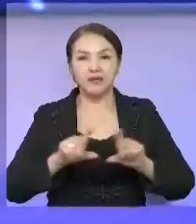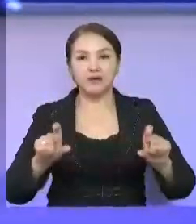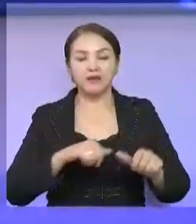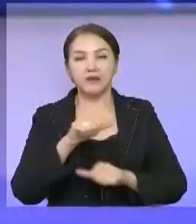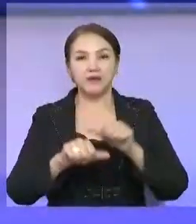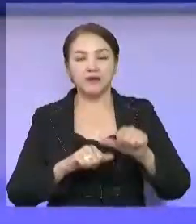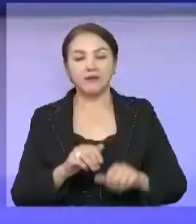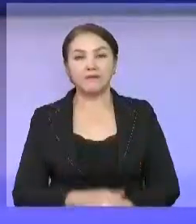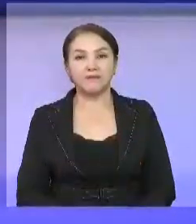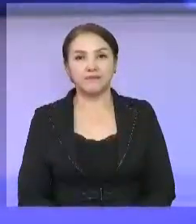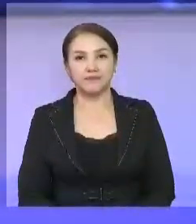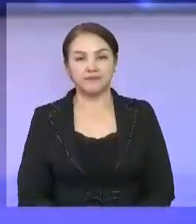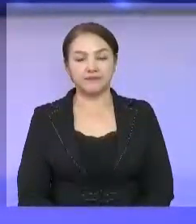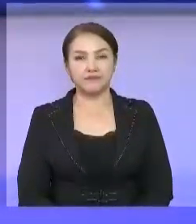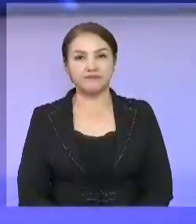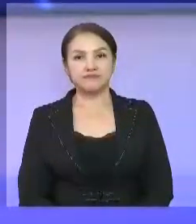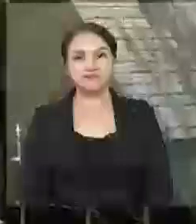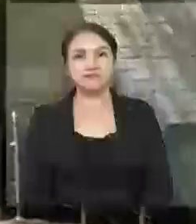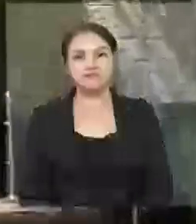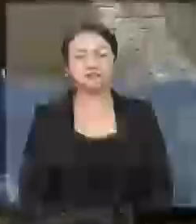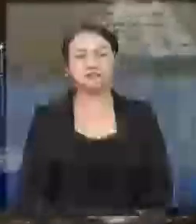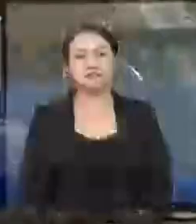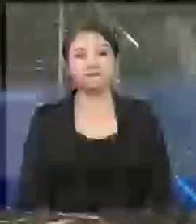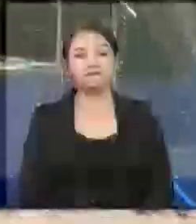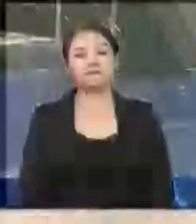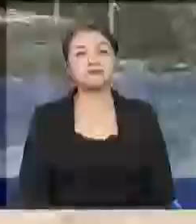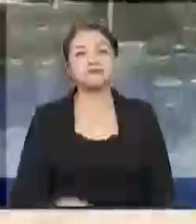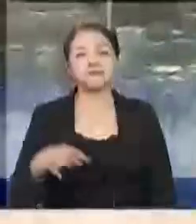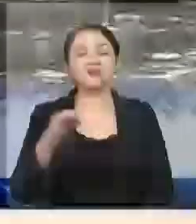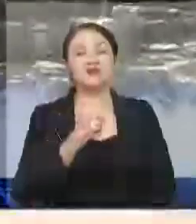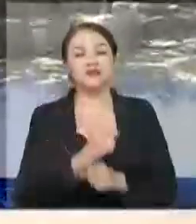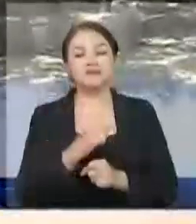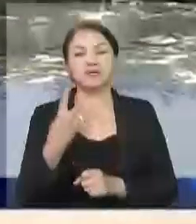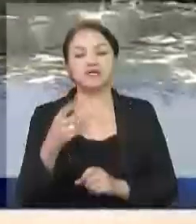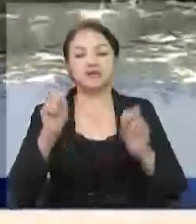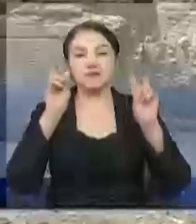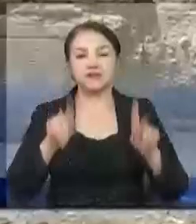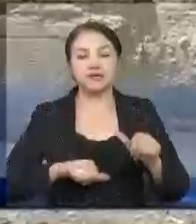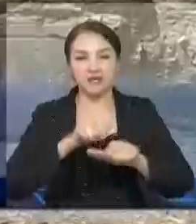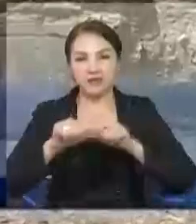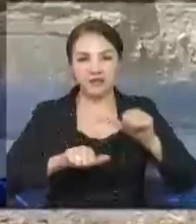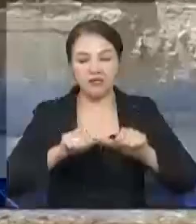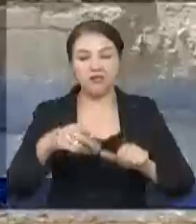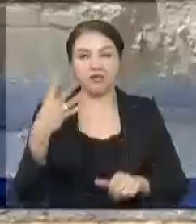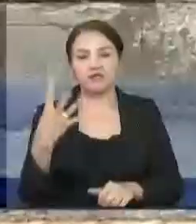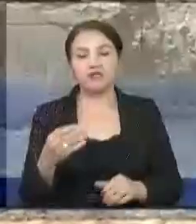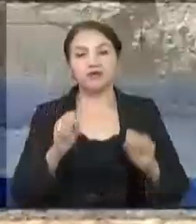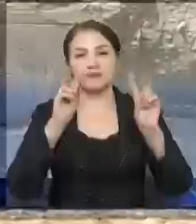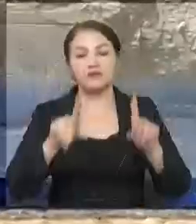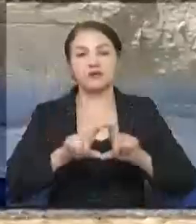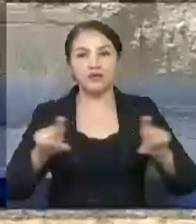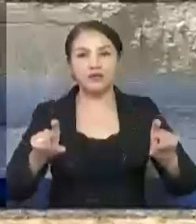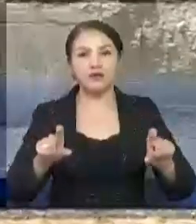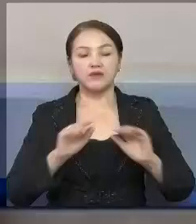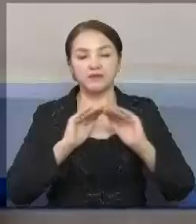школы-сад. Подробности в следующем материале. В области действуют 4 специальных детских сада и 4 специальные школы